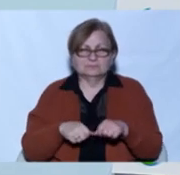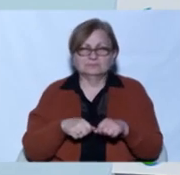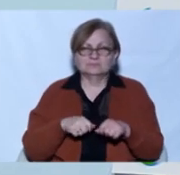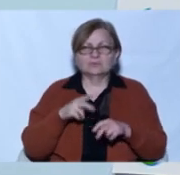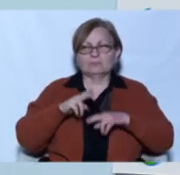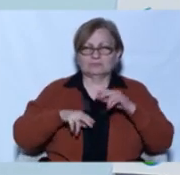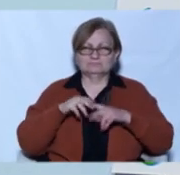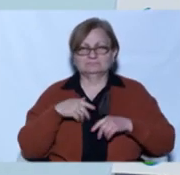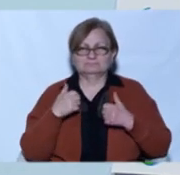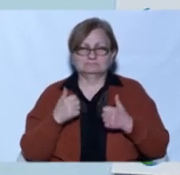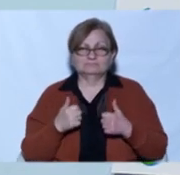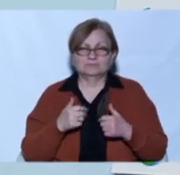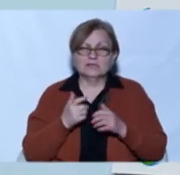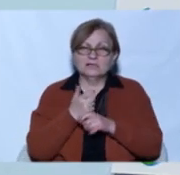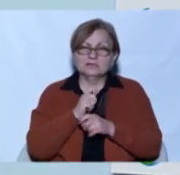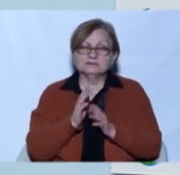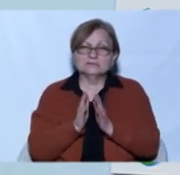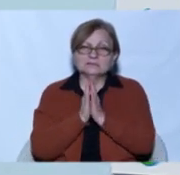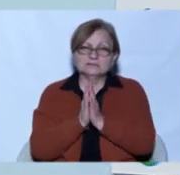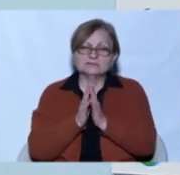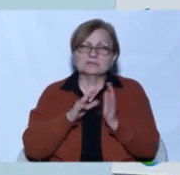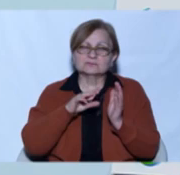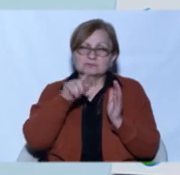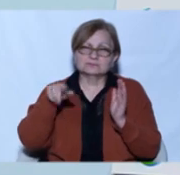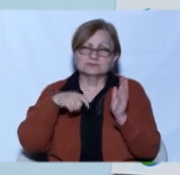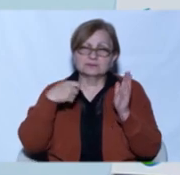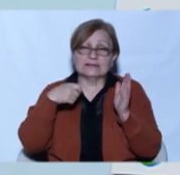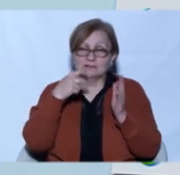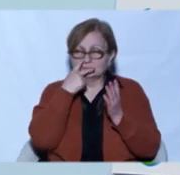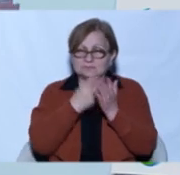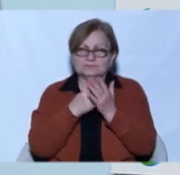ერთი სიტყვით, ძალიან გთხოვთ, დააკვირდით ამ ყველაფერს და